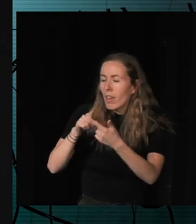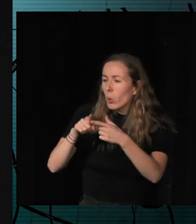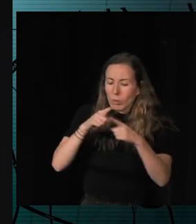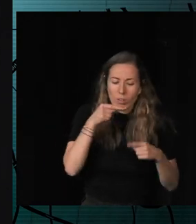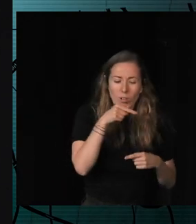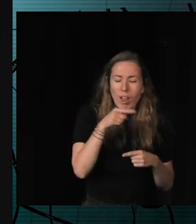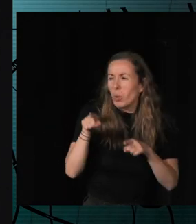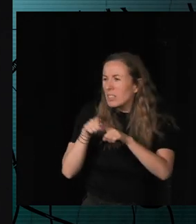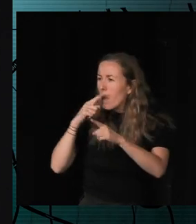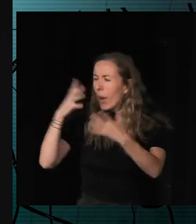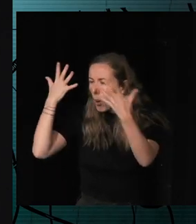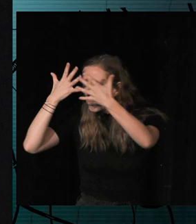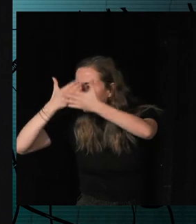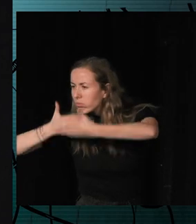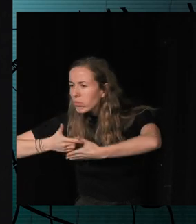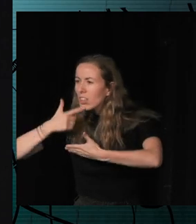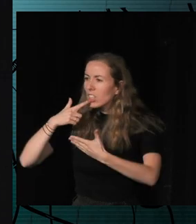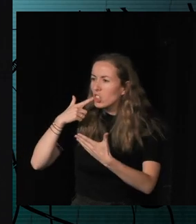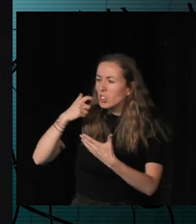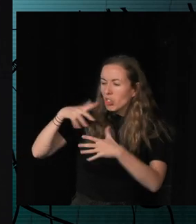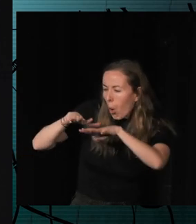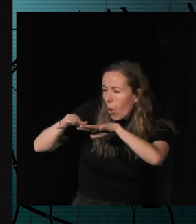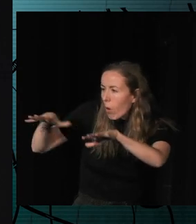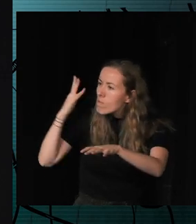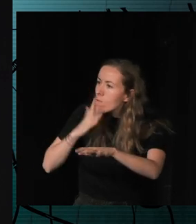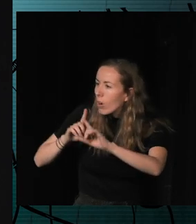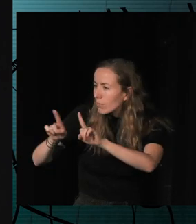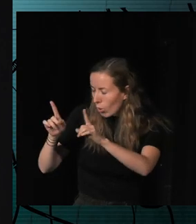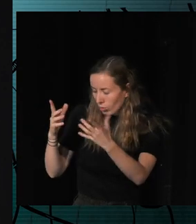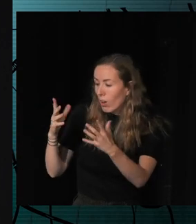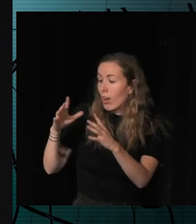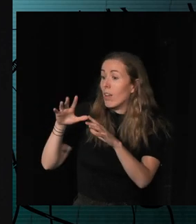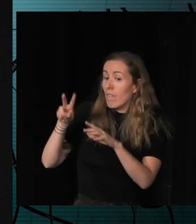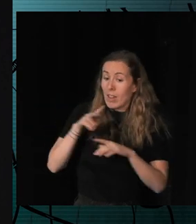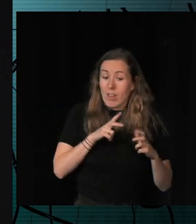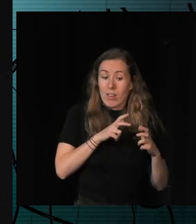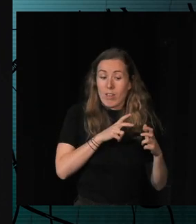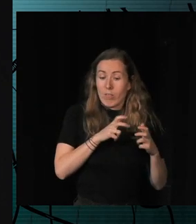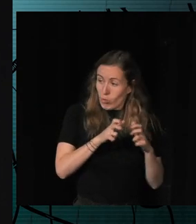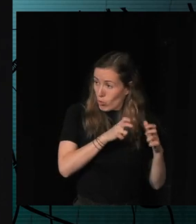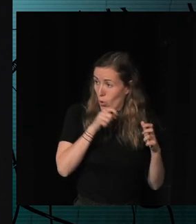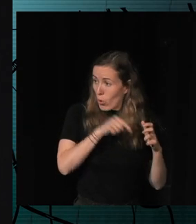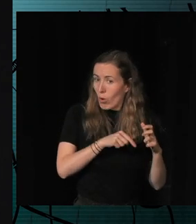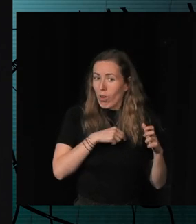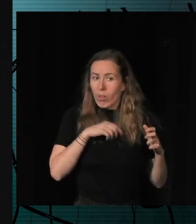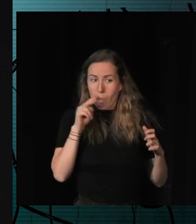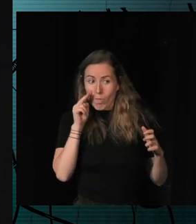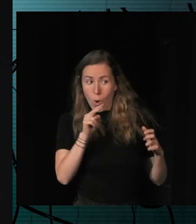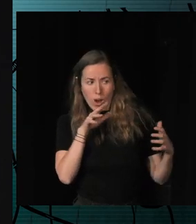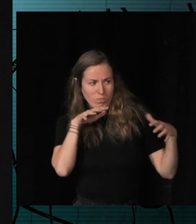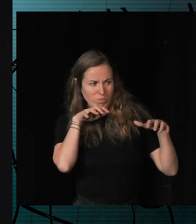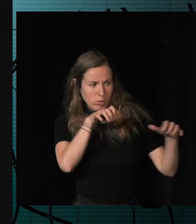chos il y a la même dynamique qui est présente dans dans le jeu et dans le jeu également les créatures qu'on a qu'on croise dans le premier